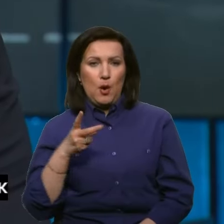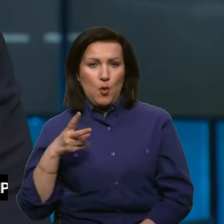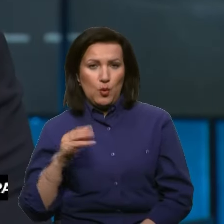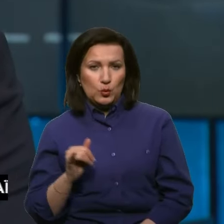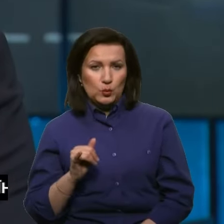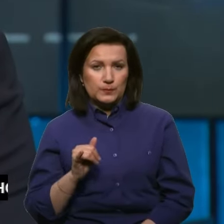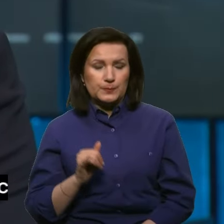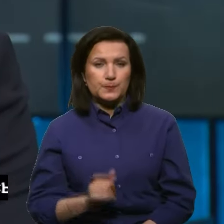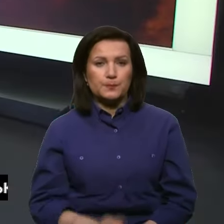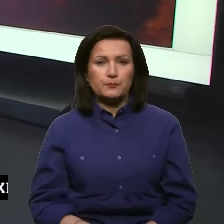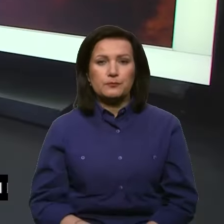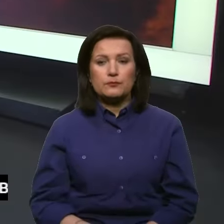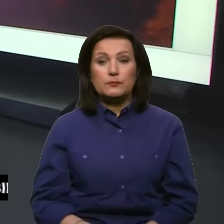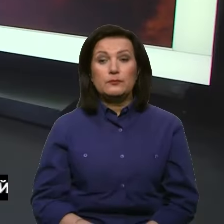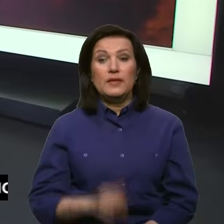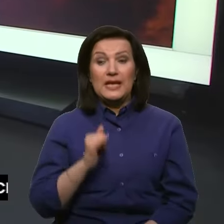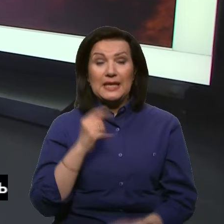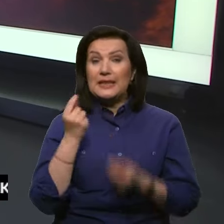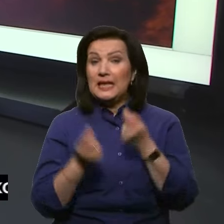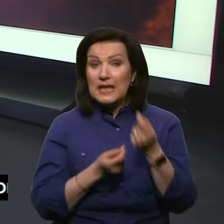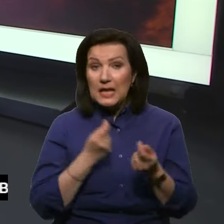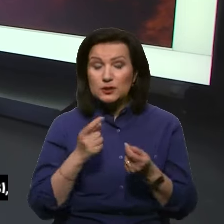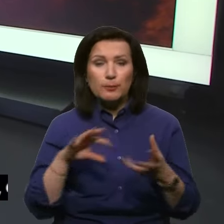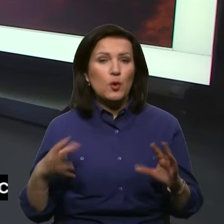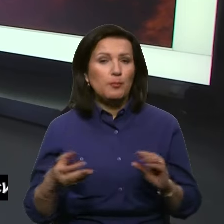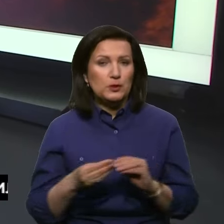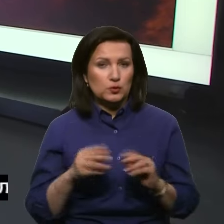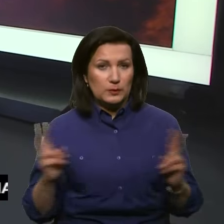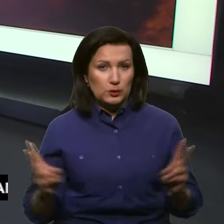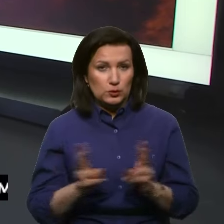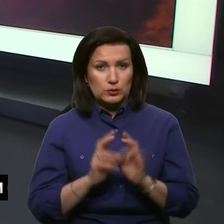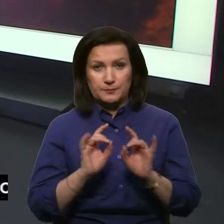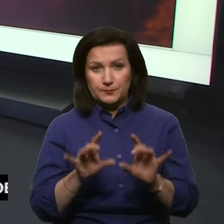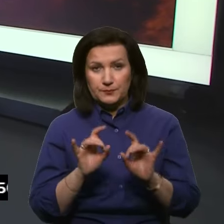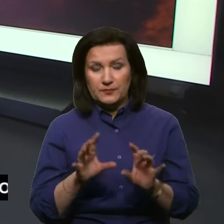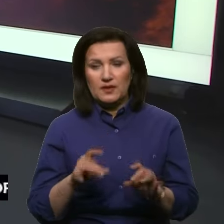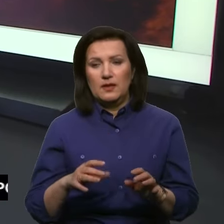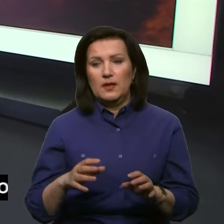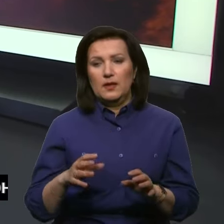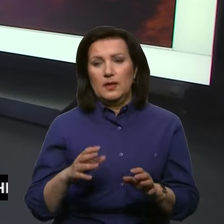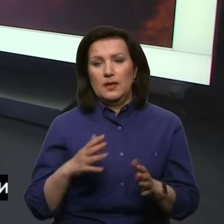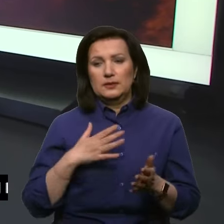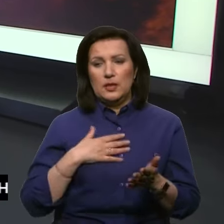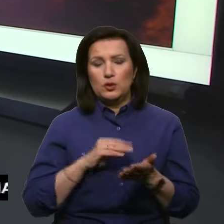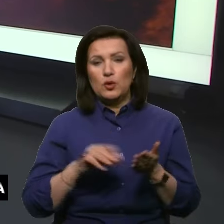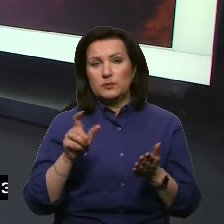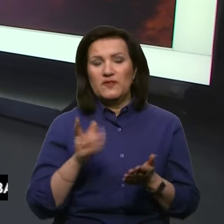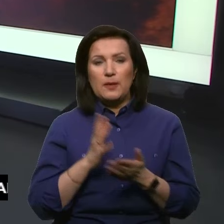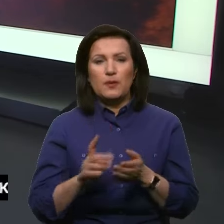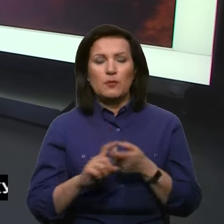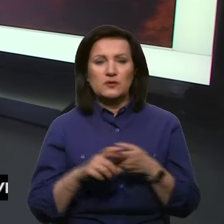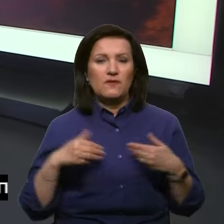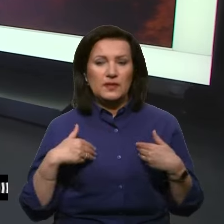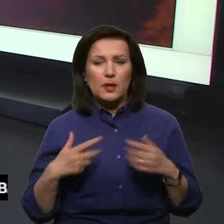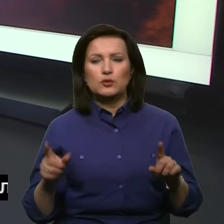повідомило Associated Press. І детальніше про підсумки цієї зустрічі розпитаємо в Андрія Стосіка. Він з нами на прямому зв'язку. Андрій,